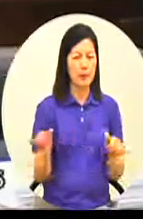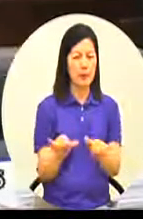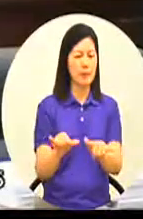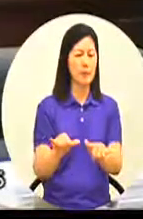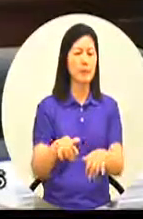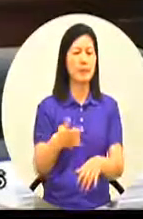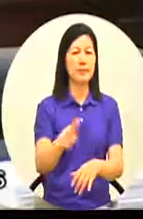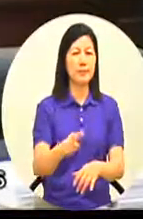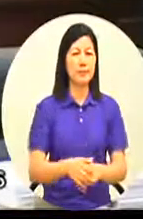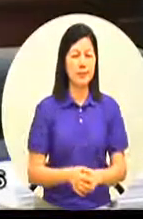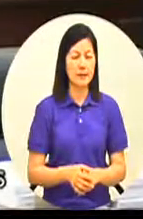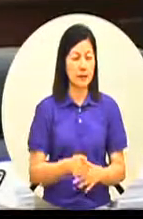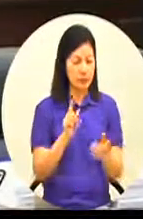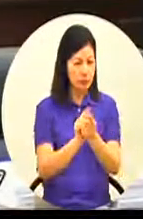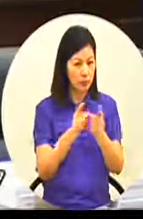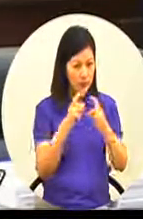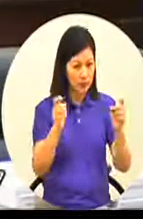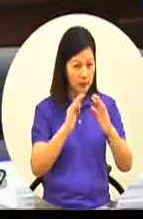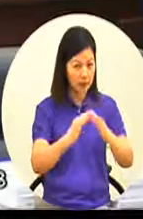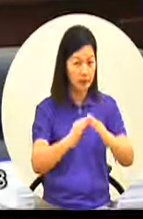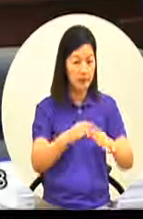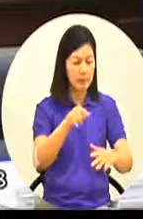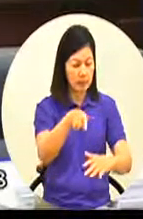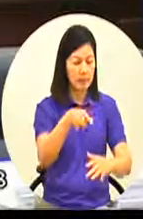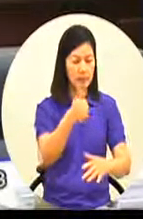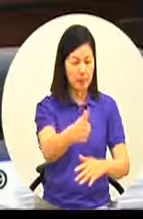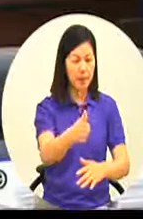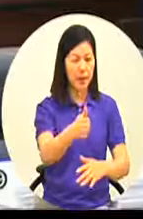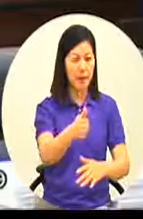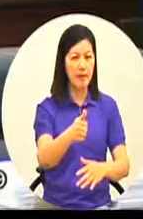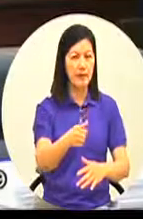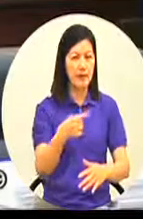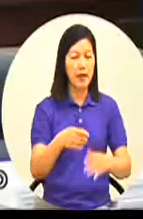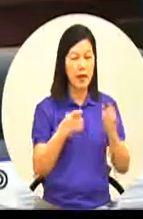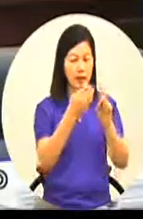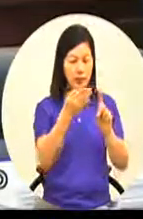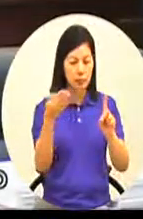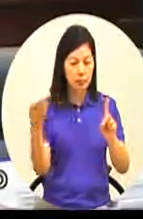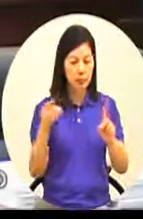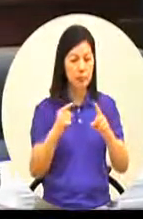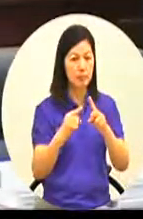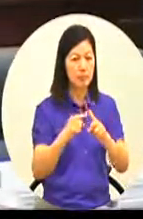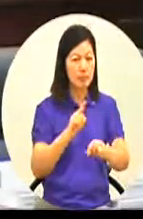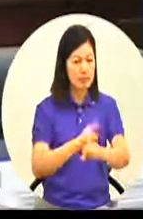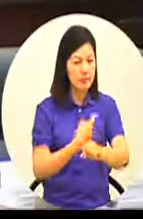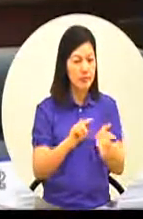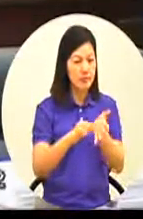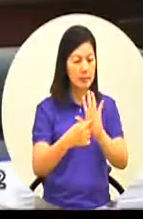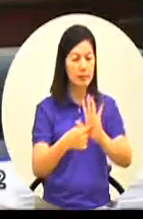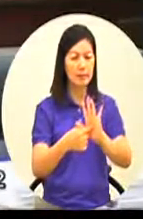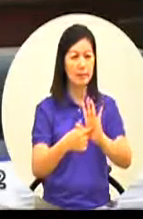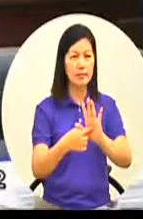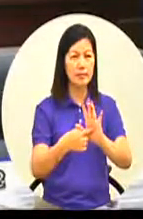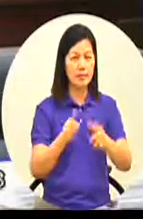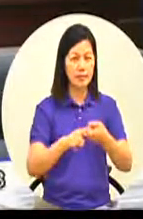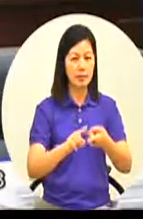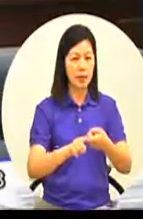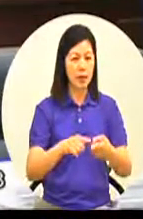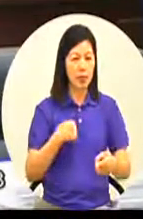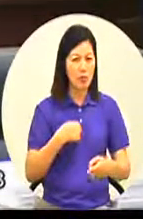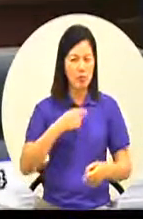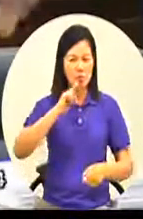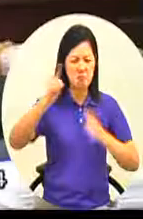对这个城市好，我想都是好的。不过我想1999是一个人性的表现啊，在那里面充满了讲哦，我就是要来检